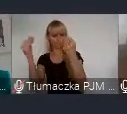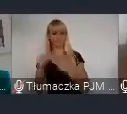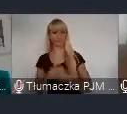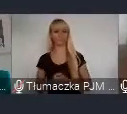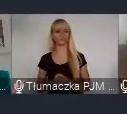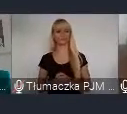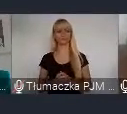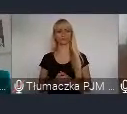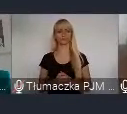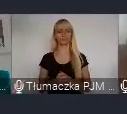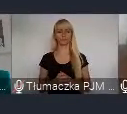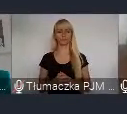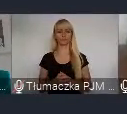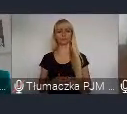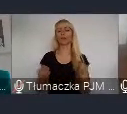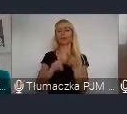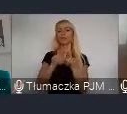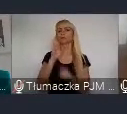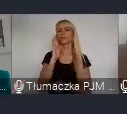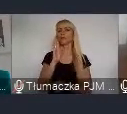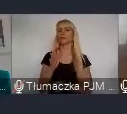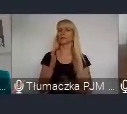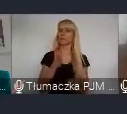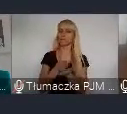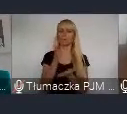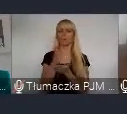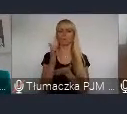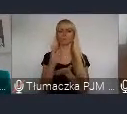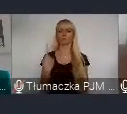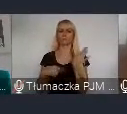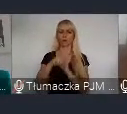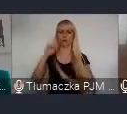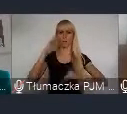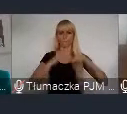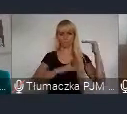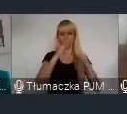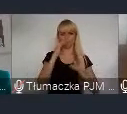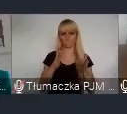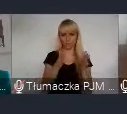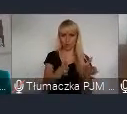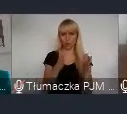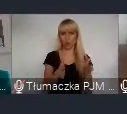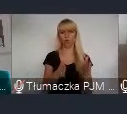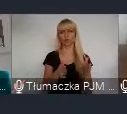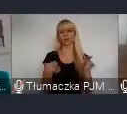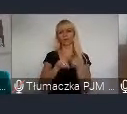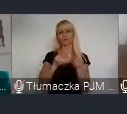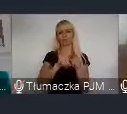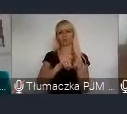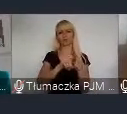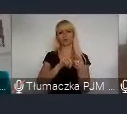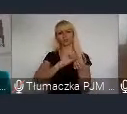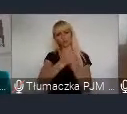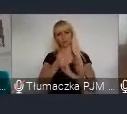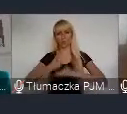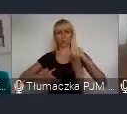wsparcie będzie dotyczyło również budowy i przebudowy dróg w sieci kompleksowej, transport